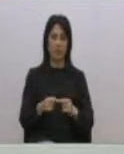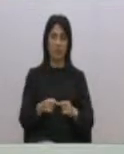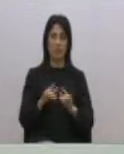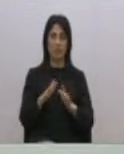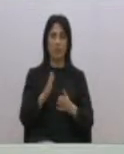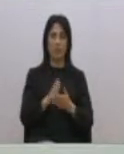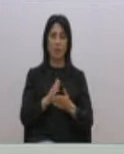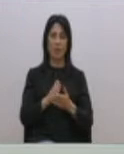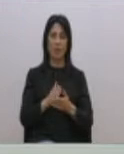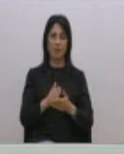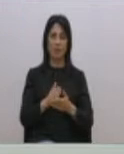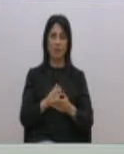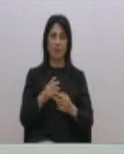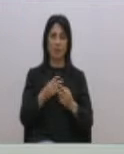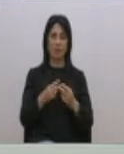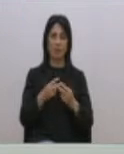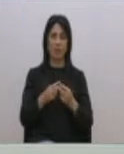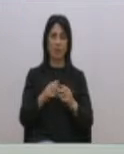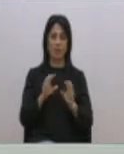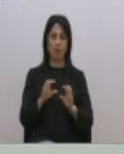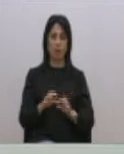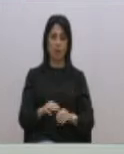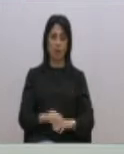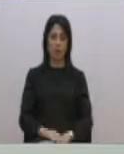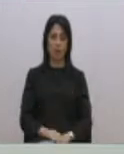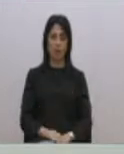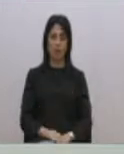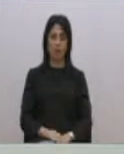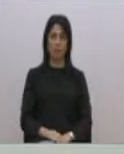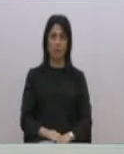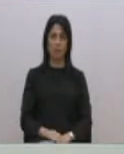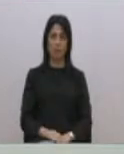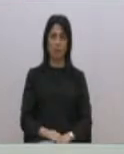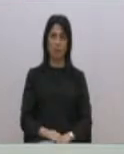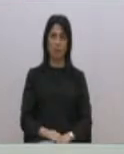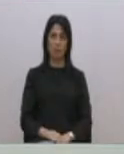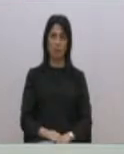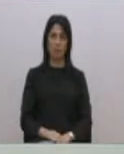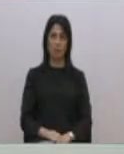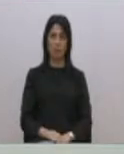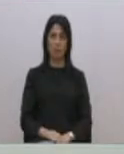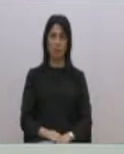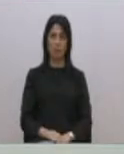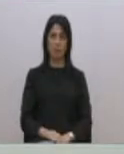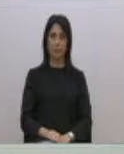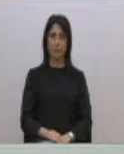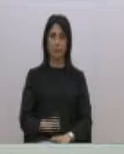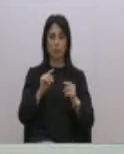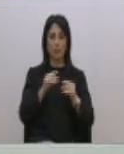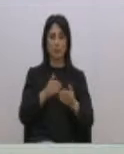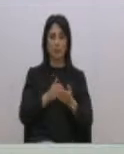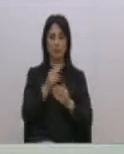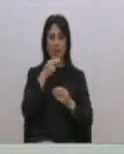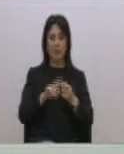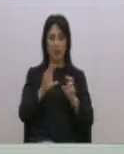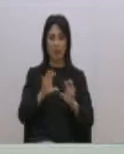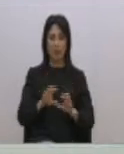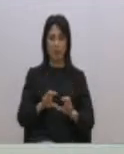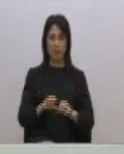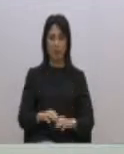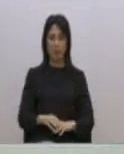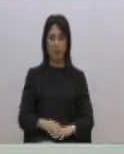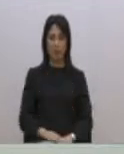რომ პენიტენციური კოდექსთან ასევე პატიმრობის კოდექსისა. კითხვები არ არის სქესობრივი თავისუფლებისა და შორთან ბრძოლის